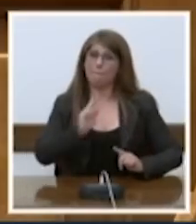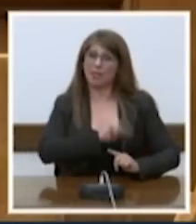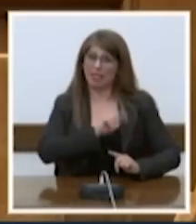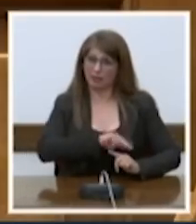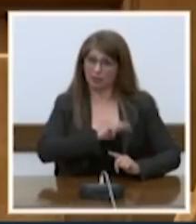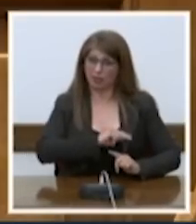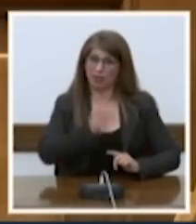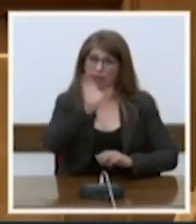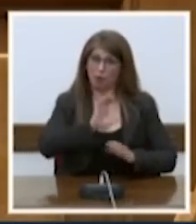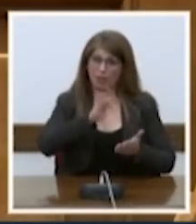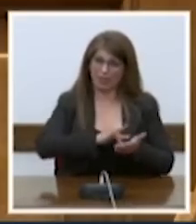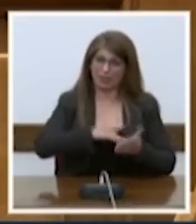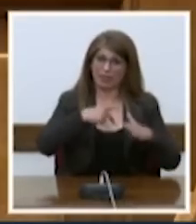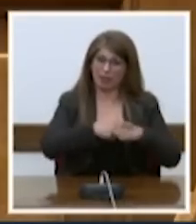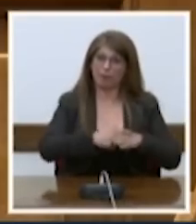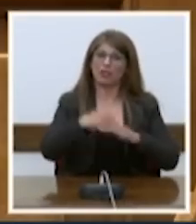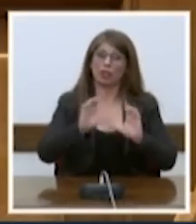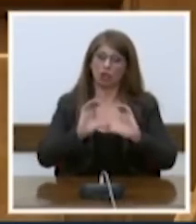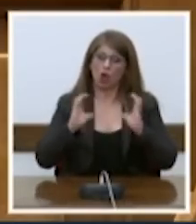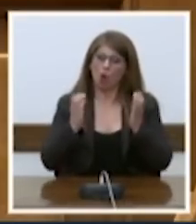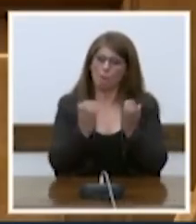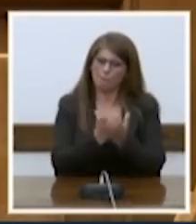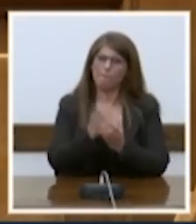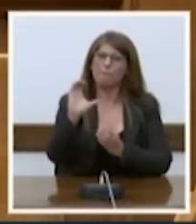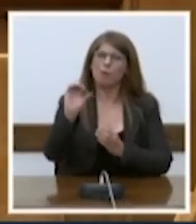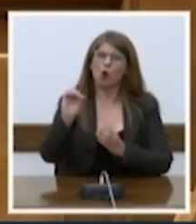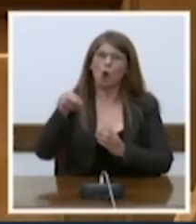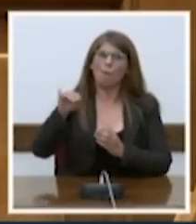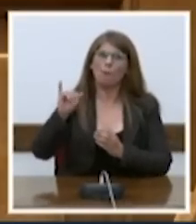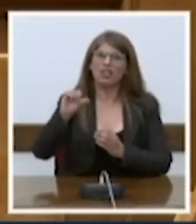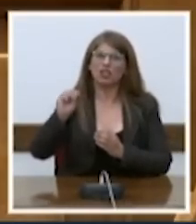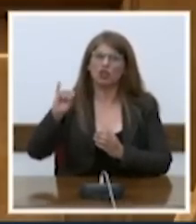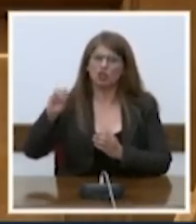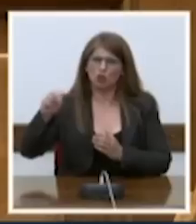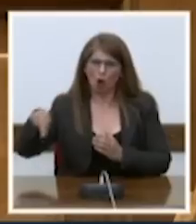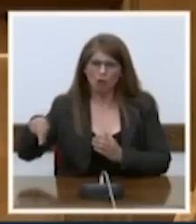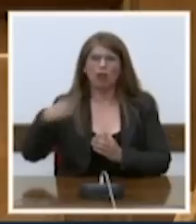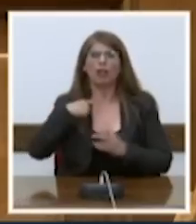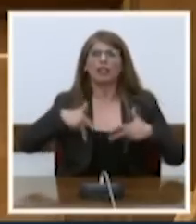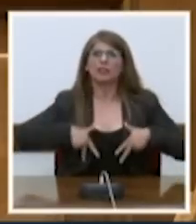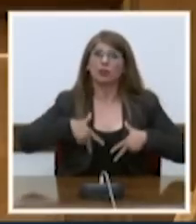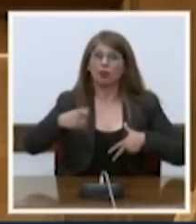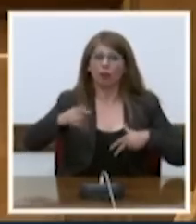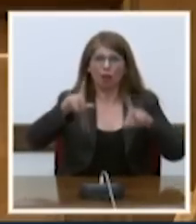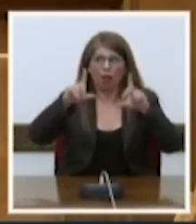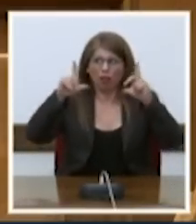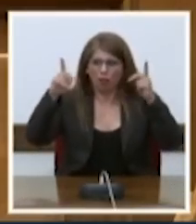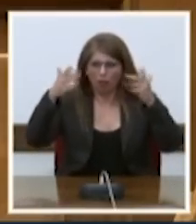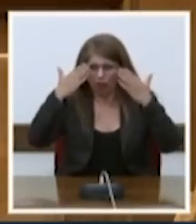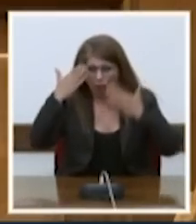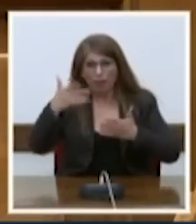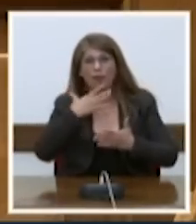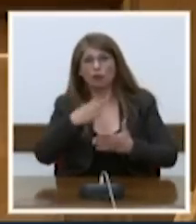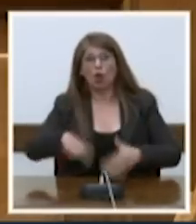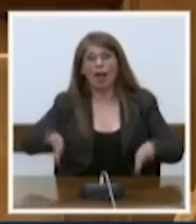Κεντρική Τράπεζα, για την Κομισιόν, για τις κυβερνήσεις τους είναι ιερά. Γι' αυτό και έχουν αρχίσει τα ευχολόγια